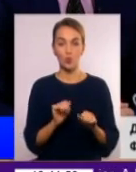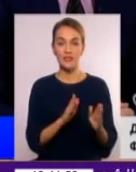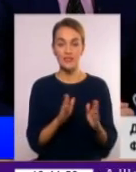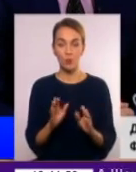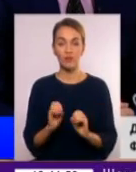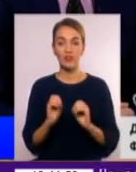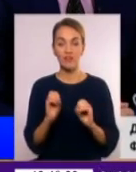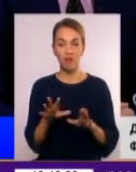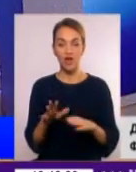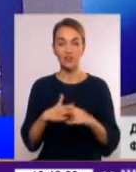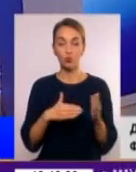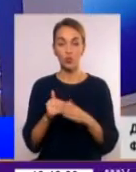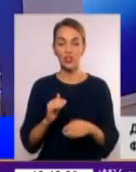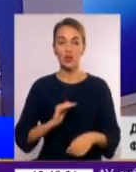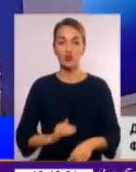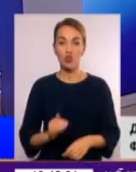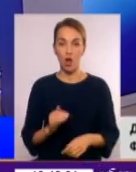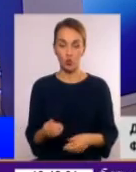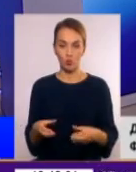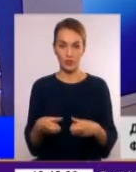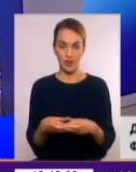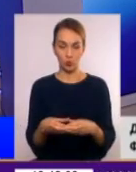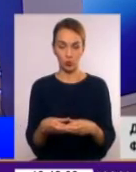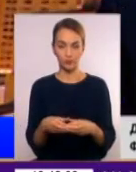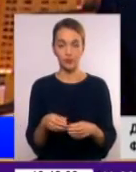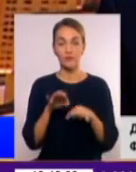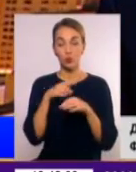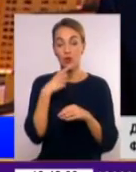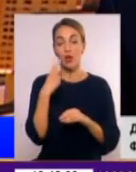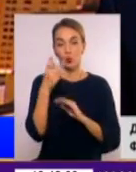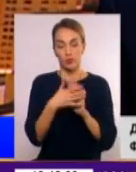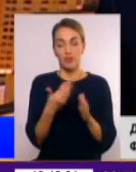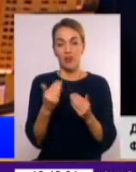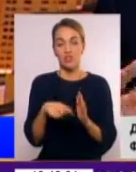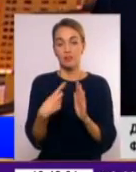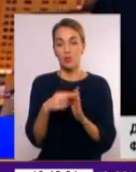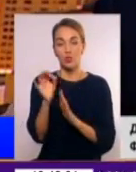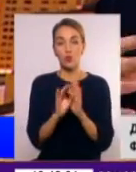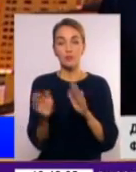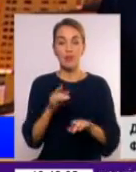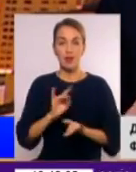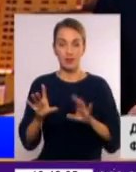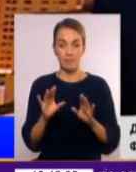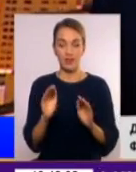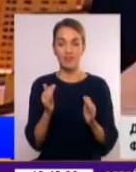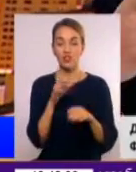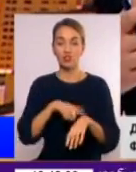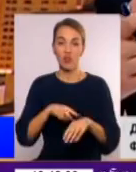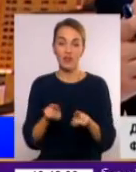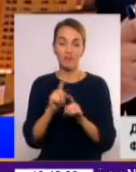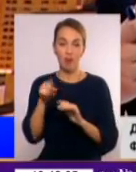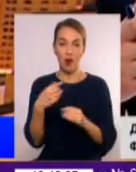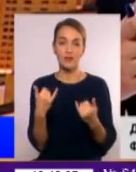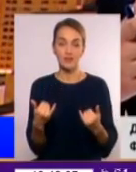частному сектору. Ми зрозуміли вас. Відповідь, дивіться, на ваше запитання одразу після реклами, тому що ось ефірний час так вимагає.